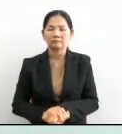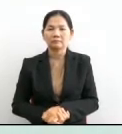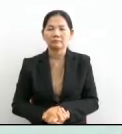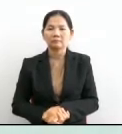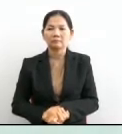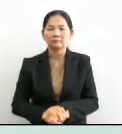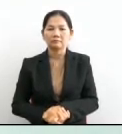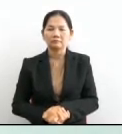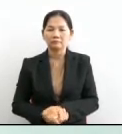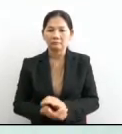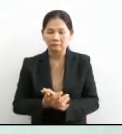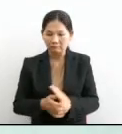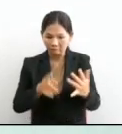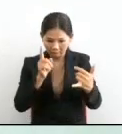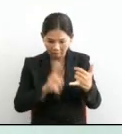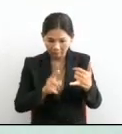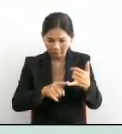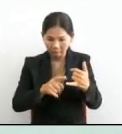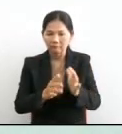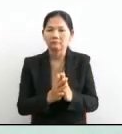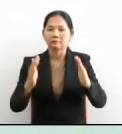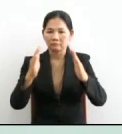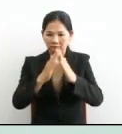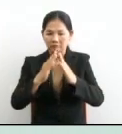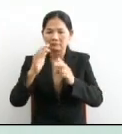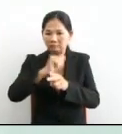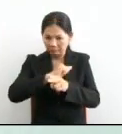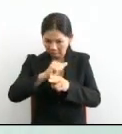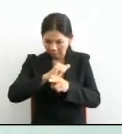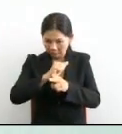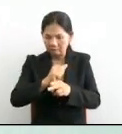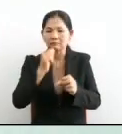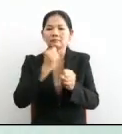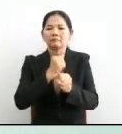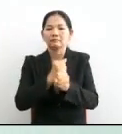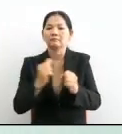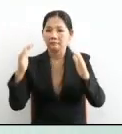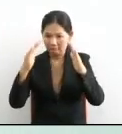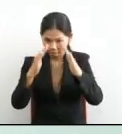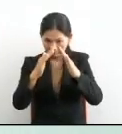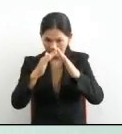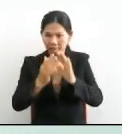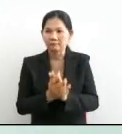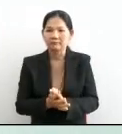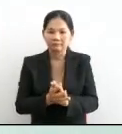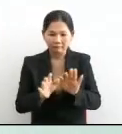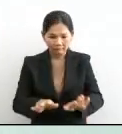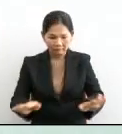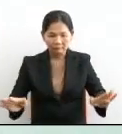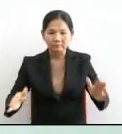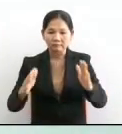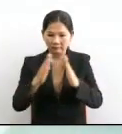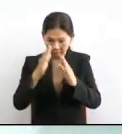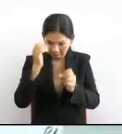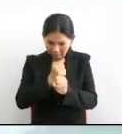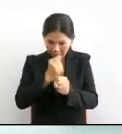chàng chống chọc cáo nhạc kru miến chà kịch cạp tia mũi xâm rạp ở con chà thua nợp tia thằng ạc niên nè con